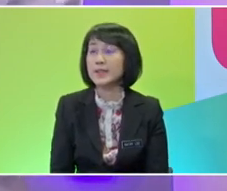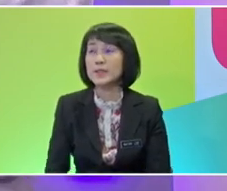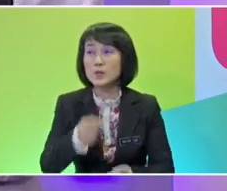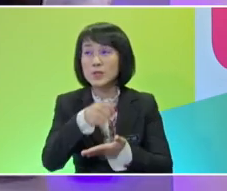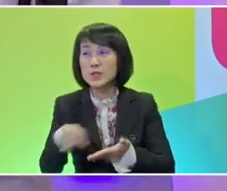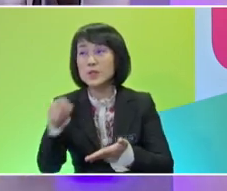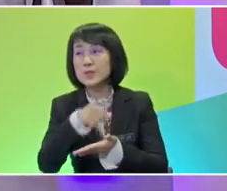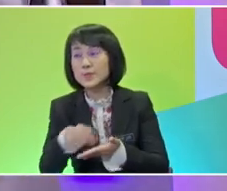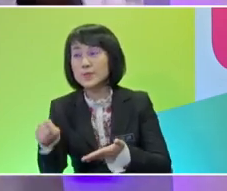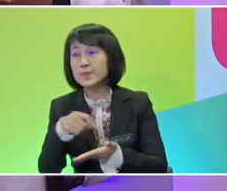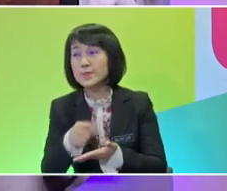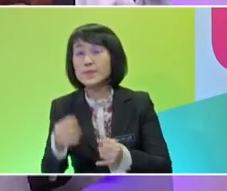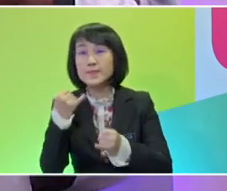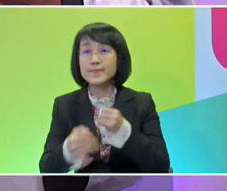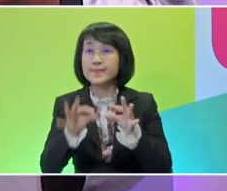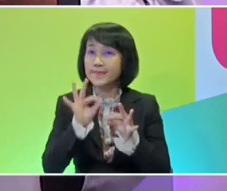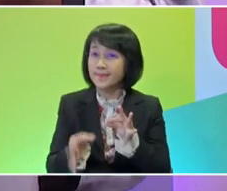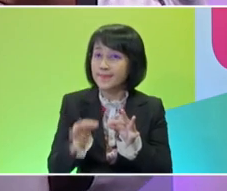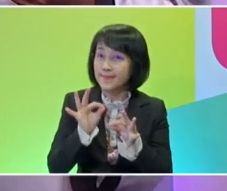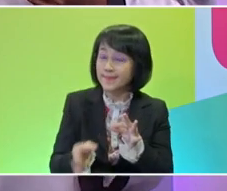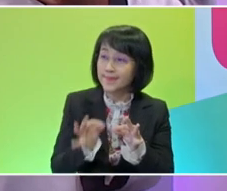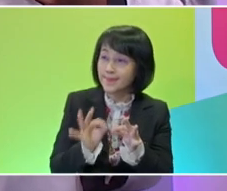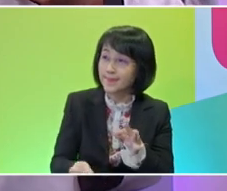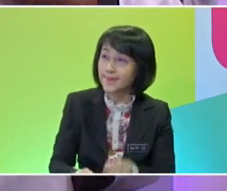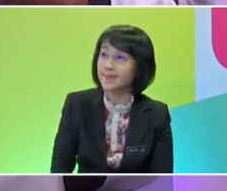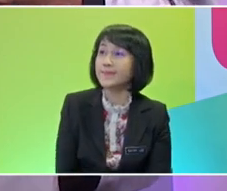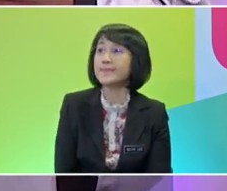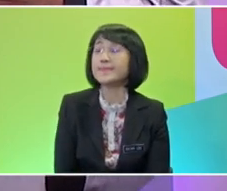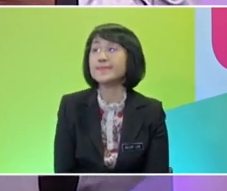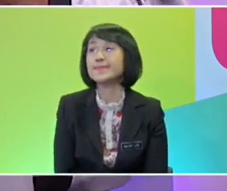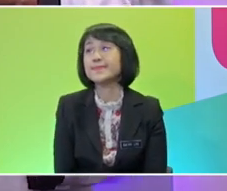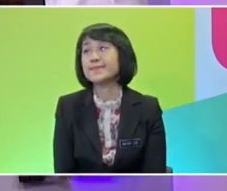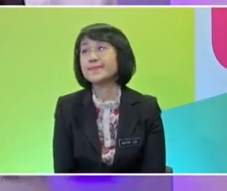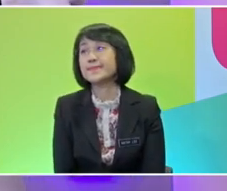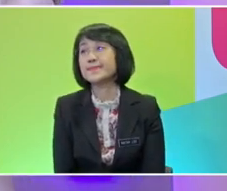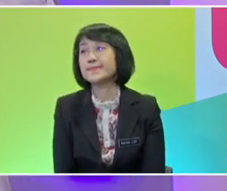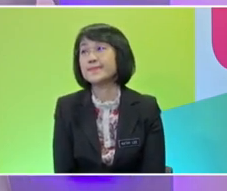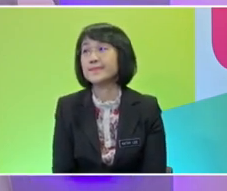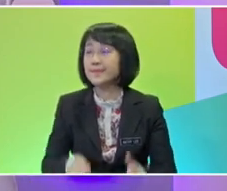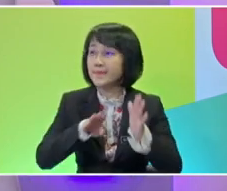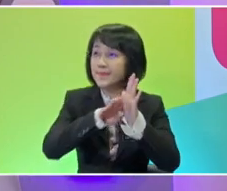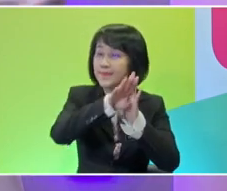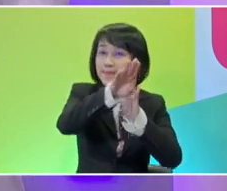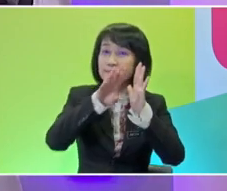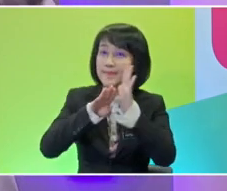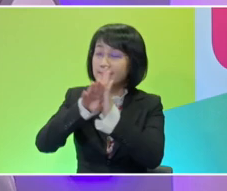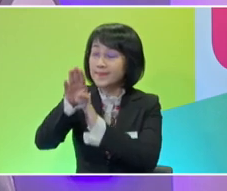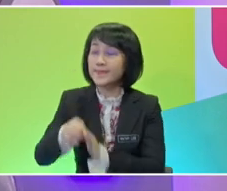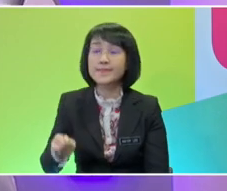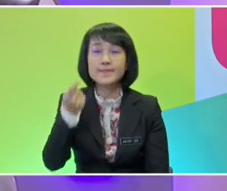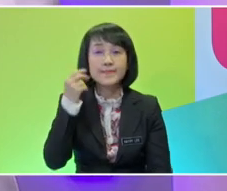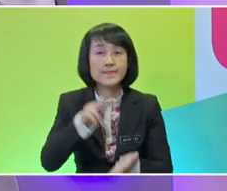dan akhirnya menterjemahkan oke ini adalah perkembangan pemain tadi kita sebut rendang